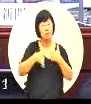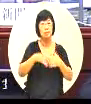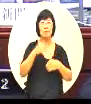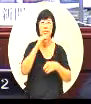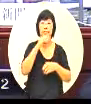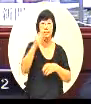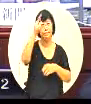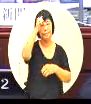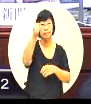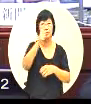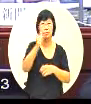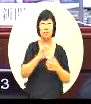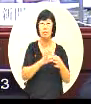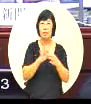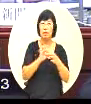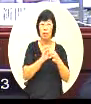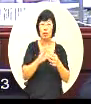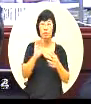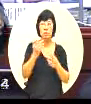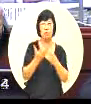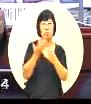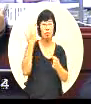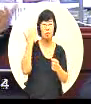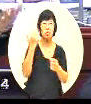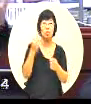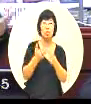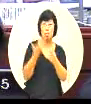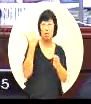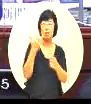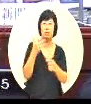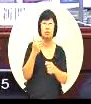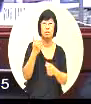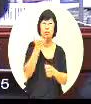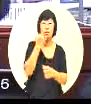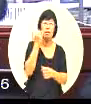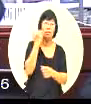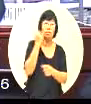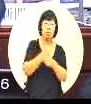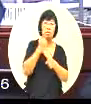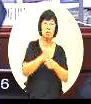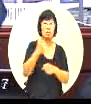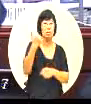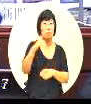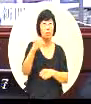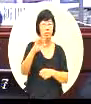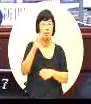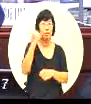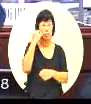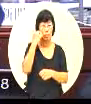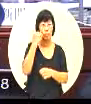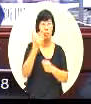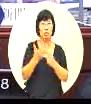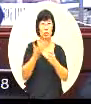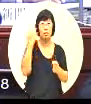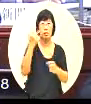心，不过很可惜，过去8年哈、 没有做， 黄议员咱没做。啊、如果过去8年黄议员你用今天这款的